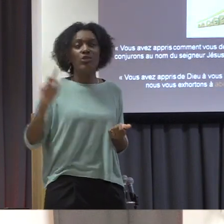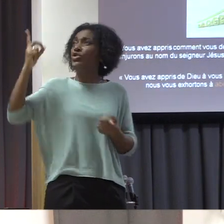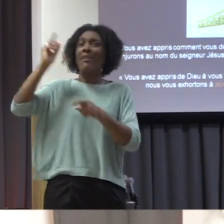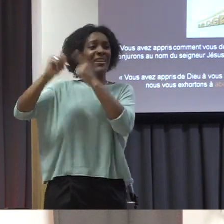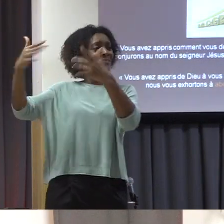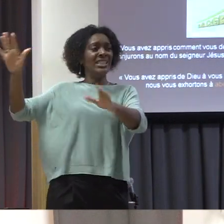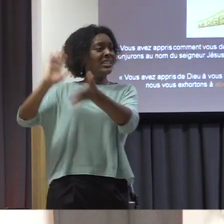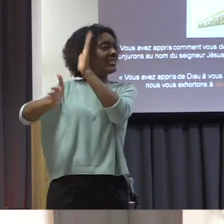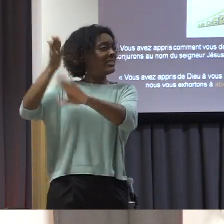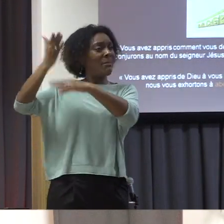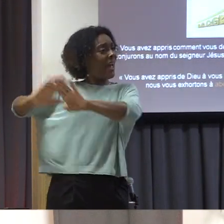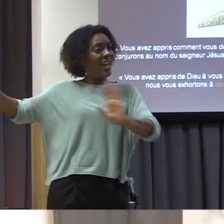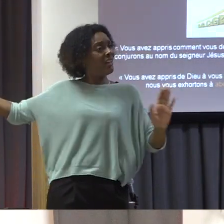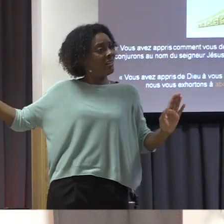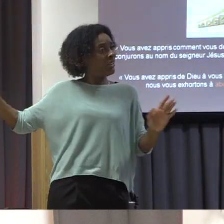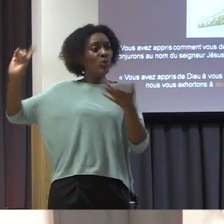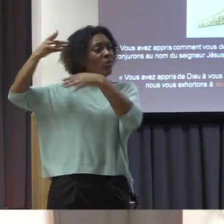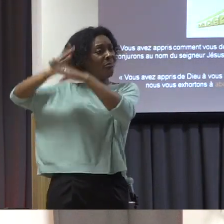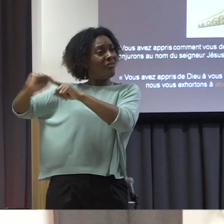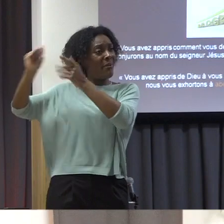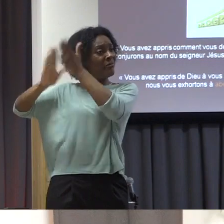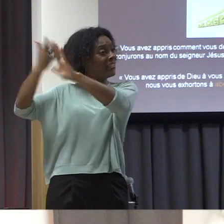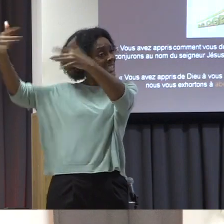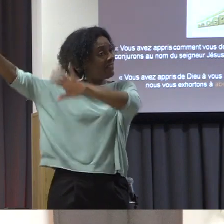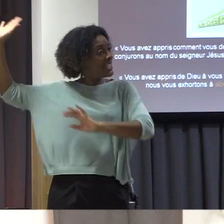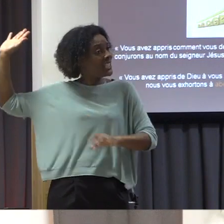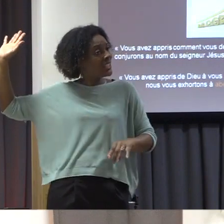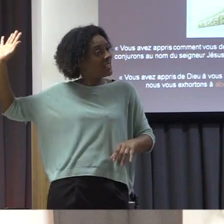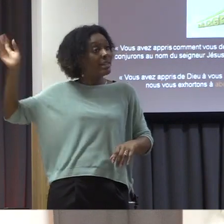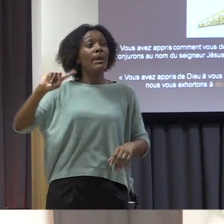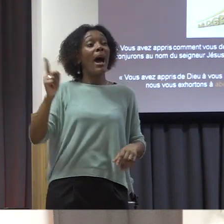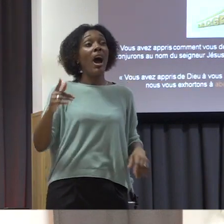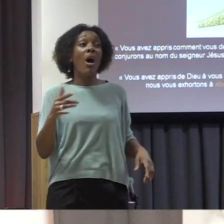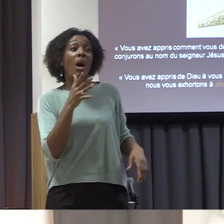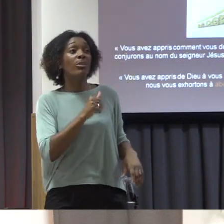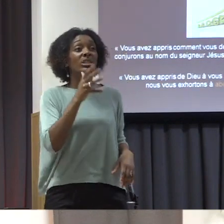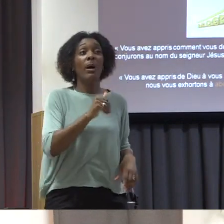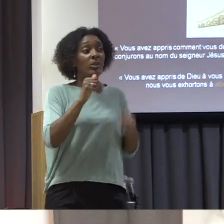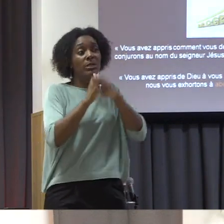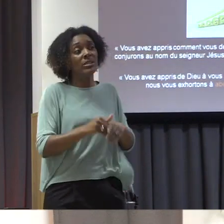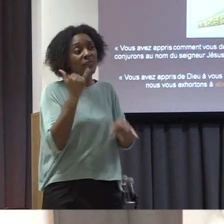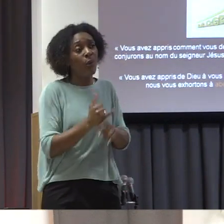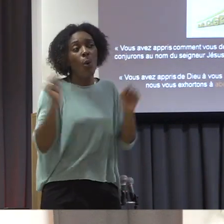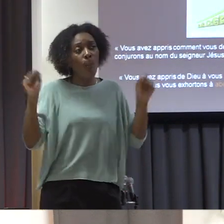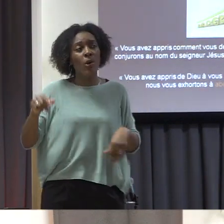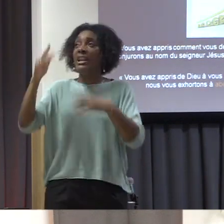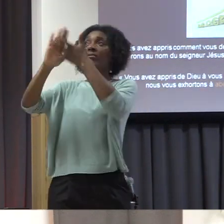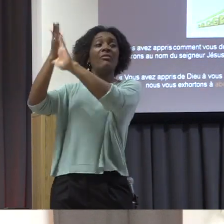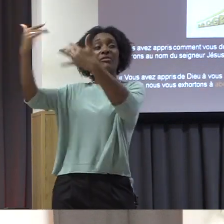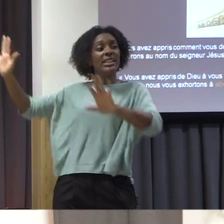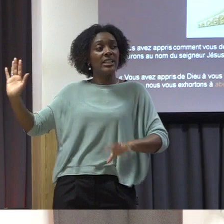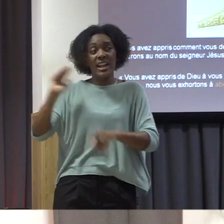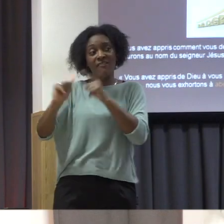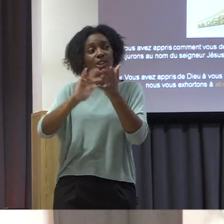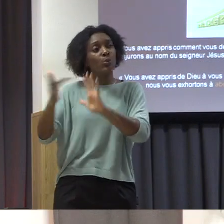Il a tout prévu pour que nous puissions y parvenir. Ce n'est pas surhumain, ce n'est pas un truc incroyable. Croyez pas. Parce que là, on parle